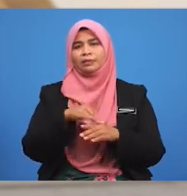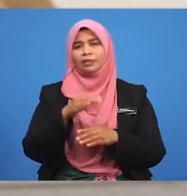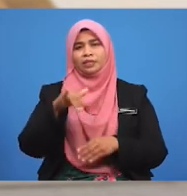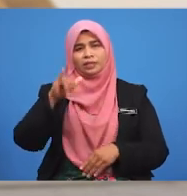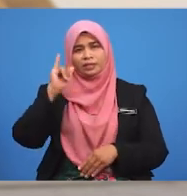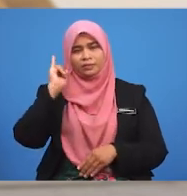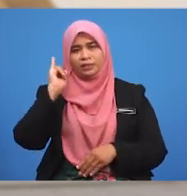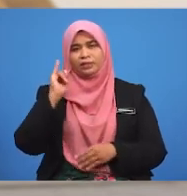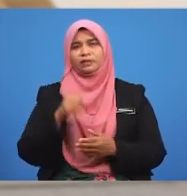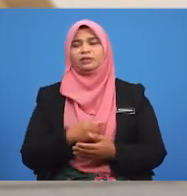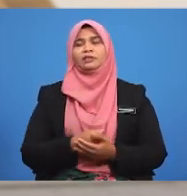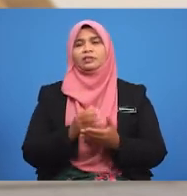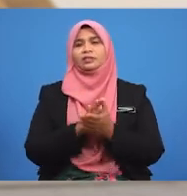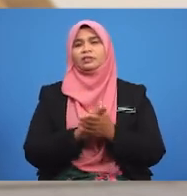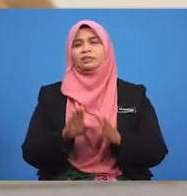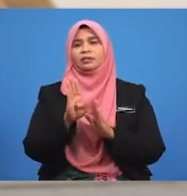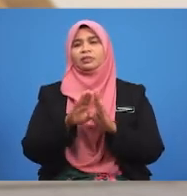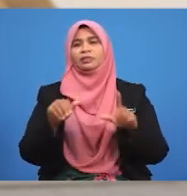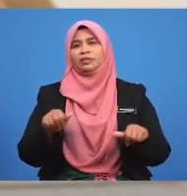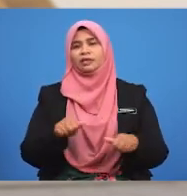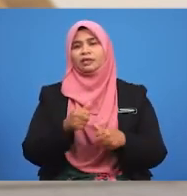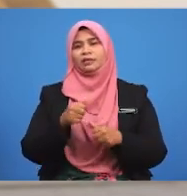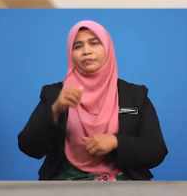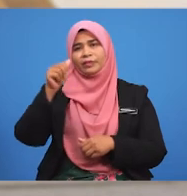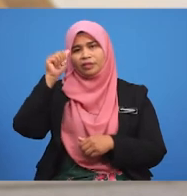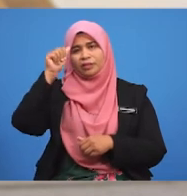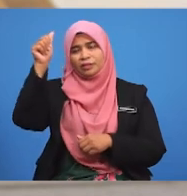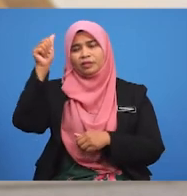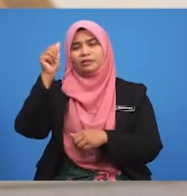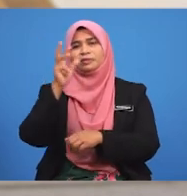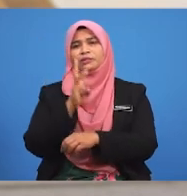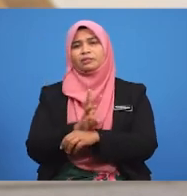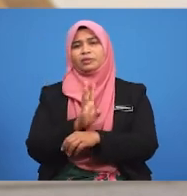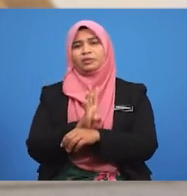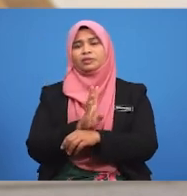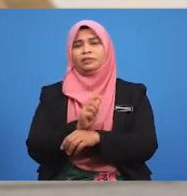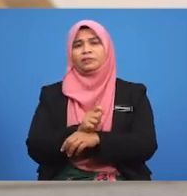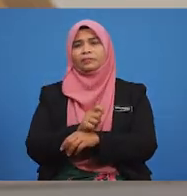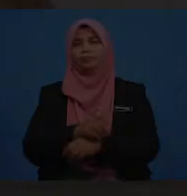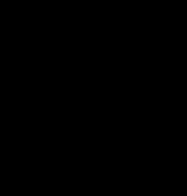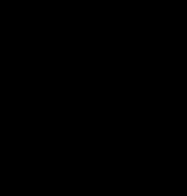datang. Selamat beramal. Assalamualaikum warahmatullahi wabarakatuh.